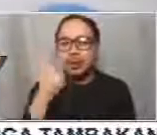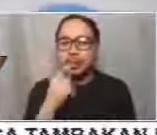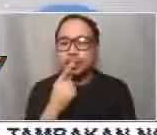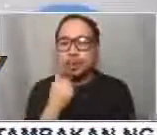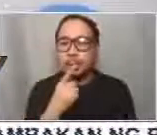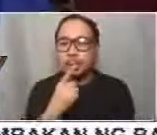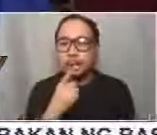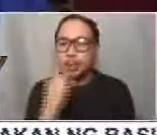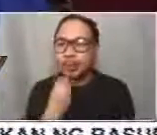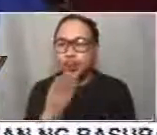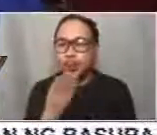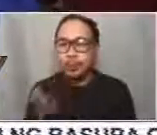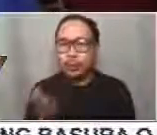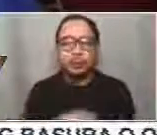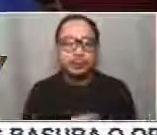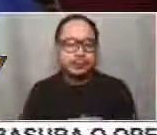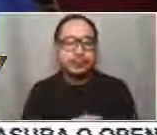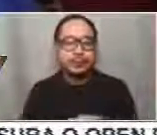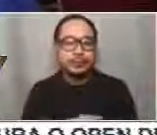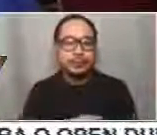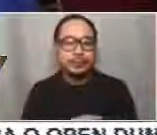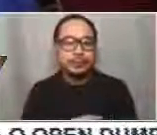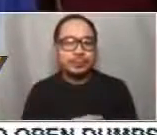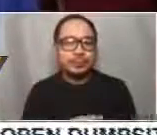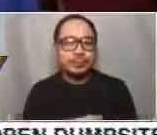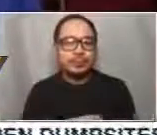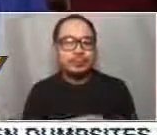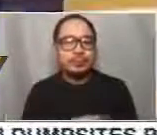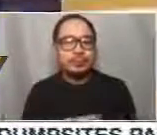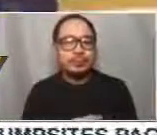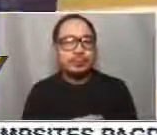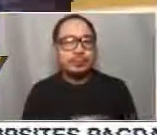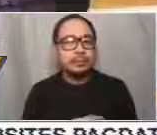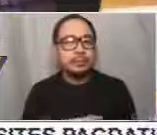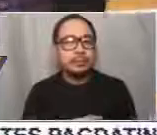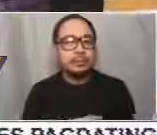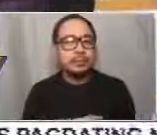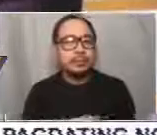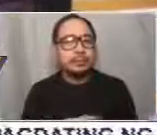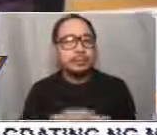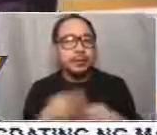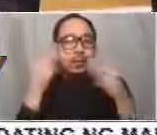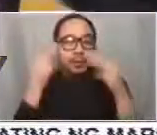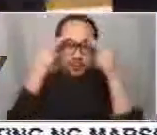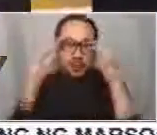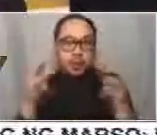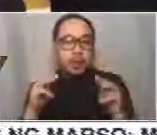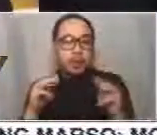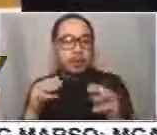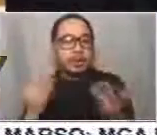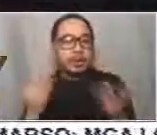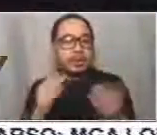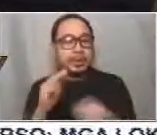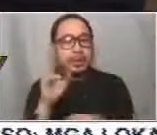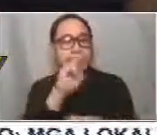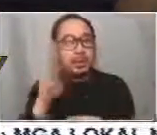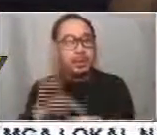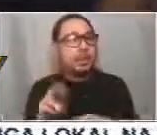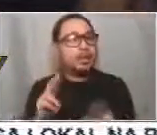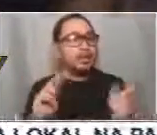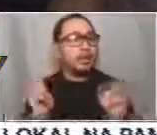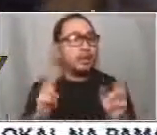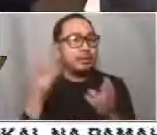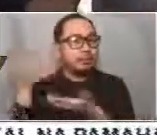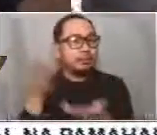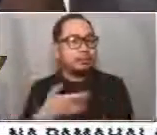sa rehiyon. Katatapos lang nilang bumisita sa Pasig City at susunod naman nilang pupuntahan ang iba pang panig ng Metro